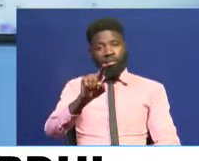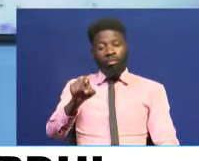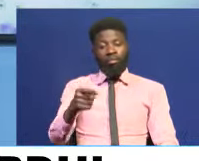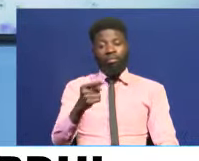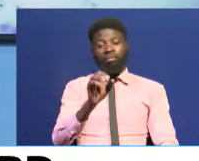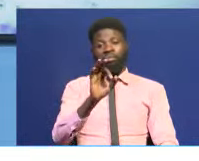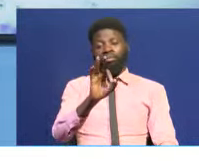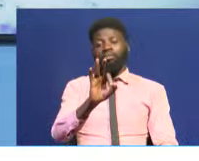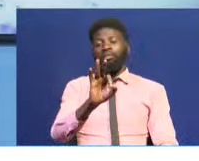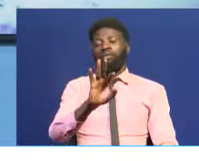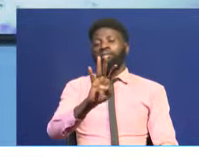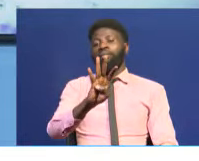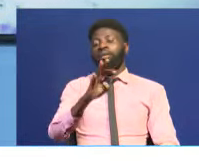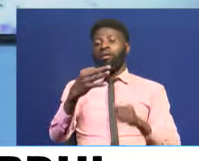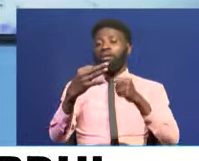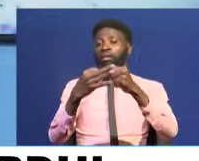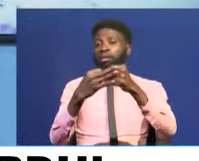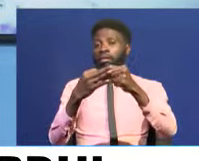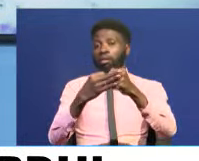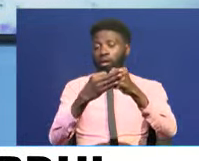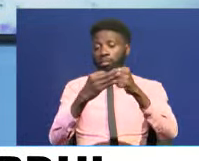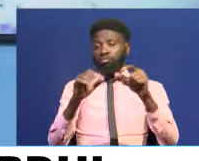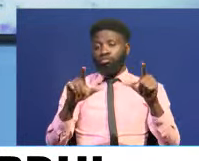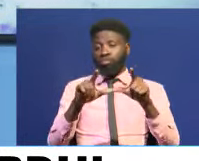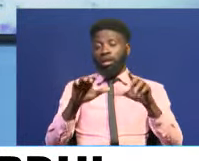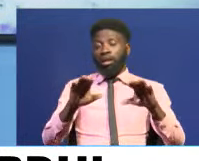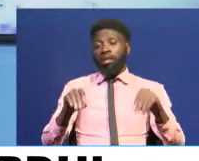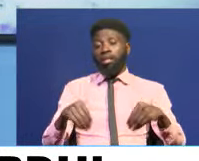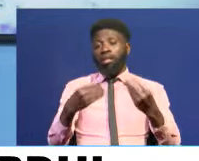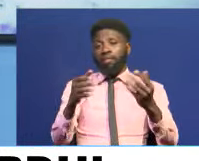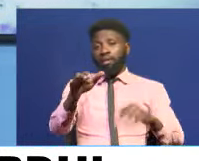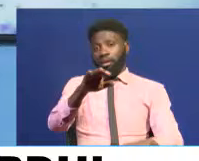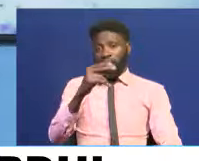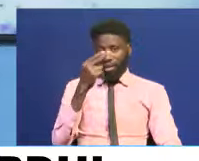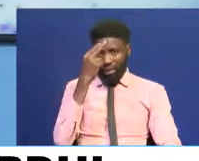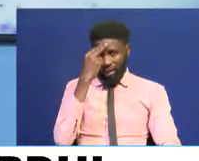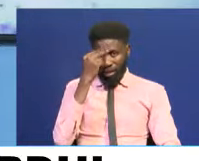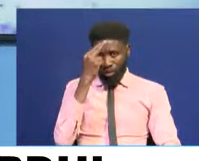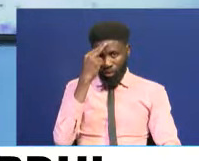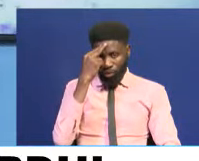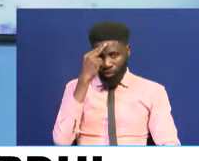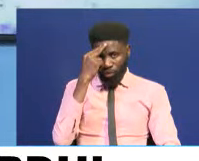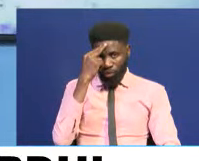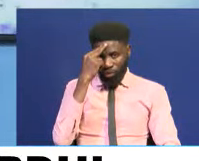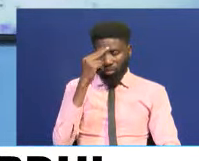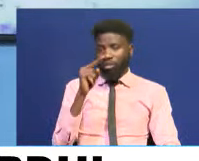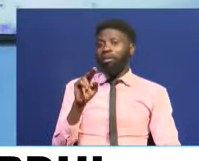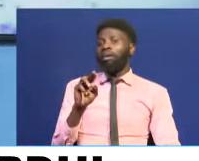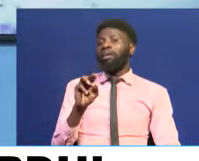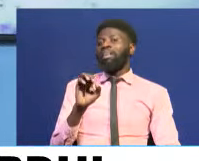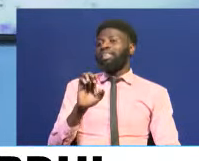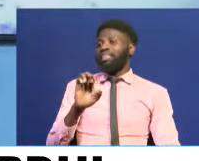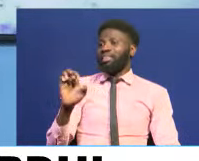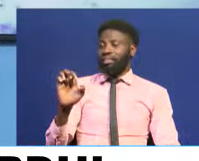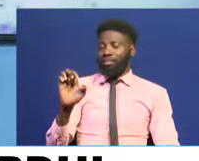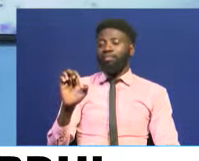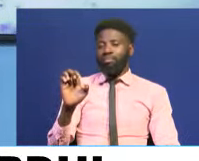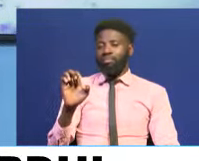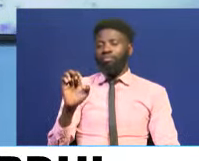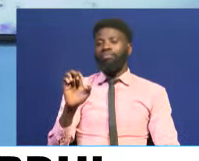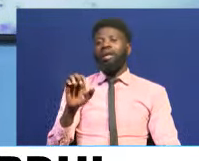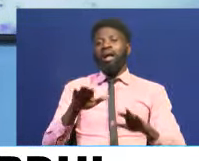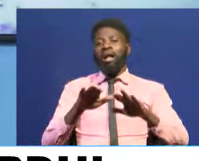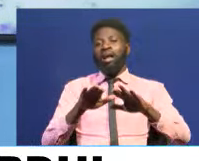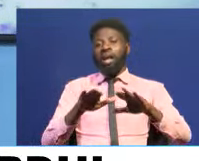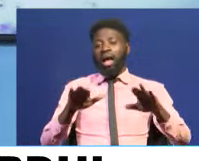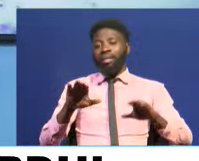1348 katika eneo la Mosiro, Narok Mashariki, kaunti ya Narok, Waziri wa Ardhi Alice Wahome alisema serikali imejitolea kufanya mageuzi